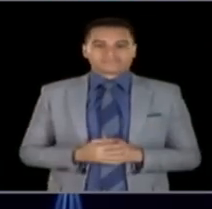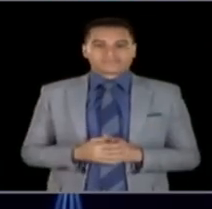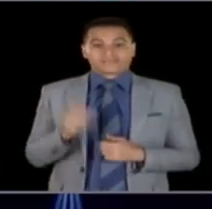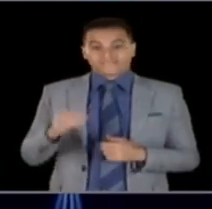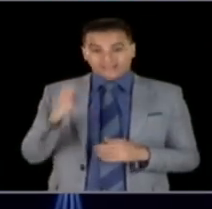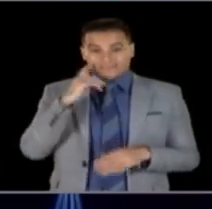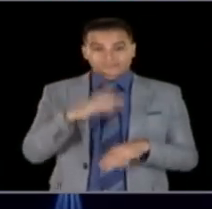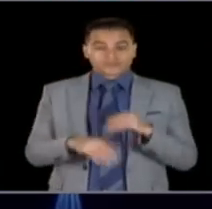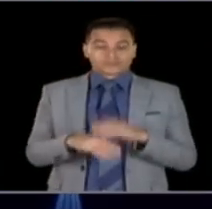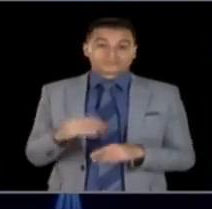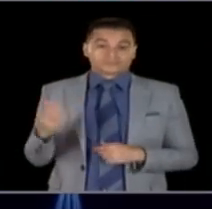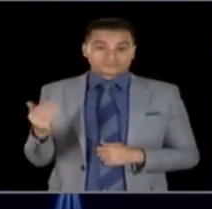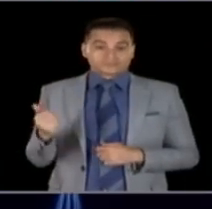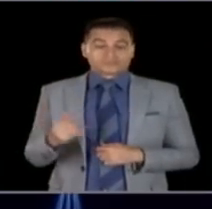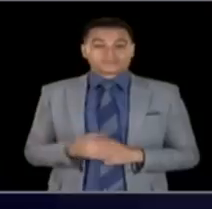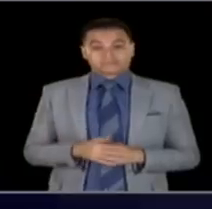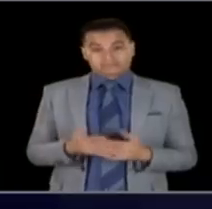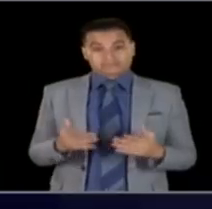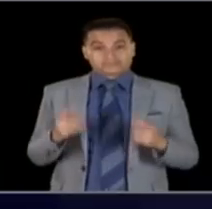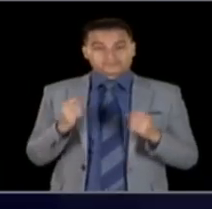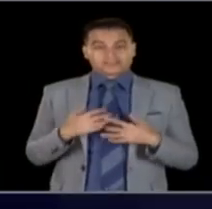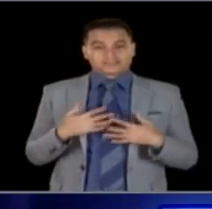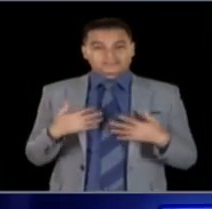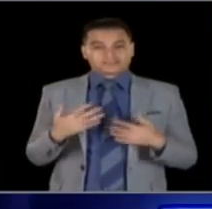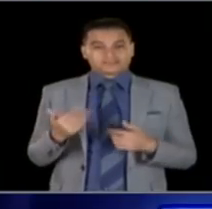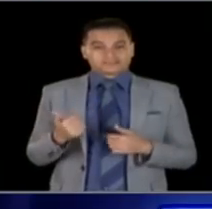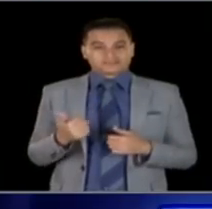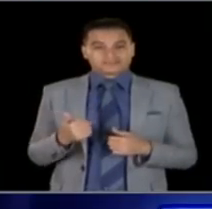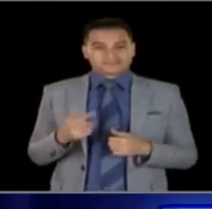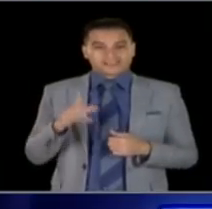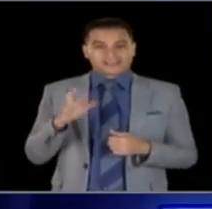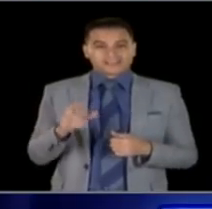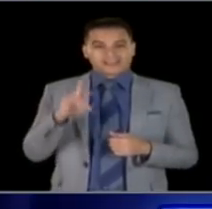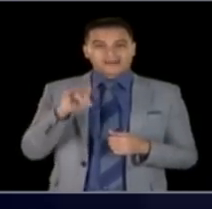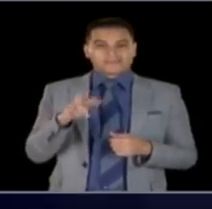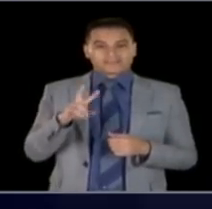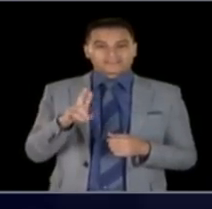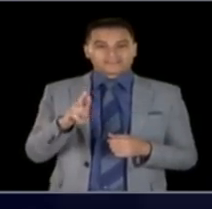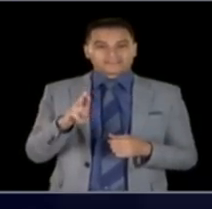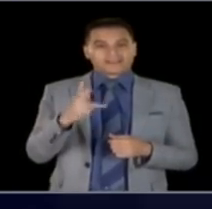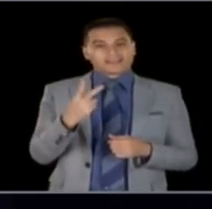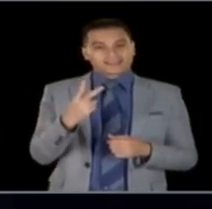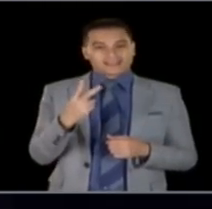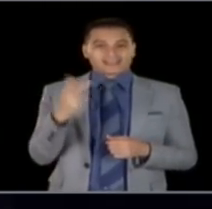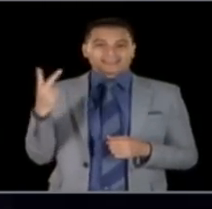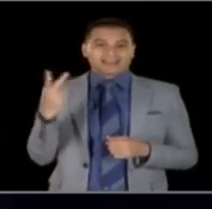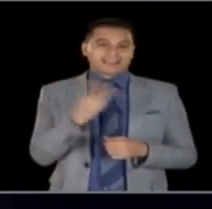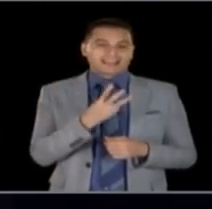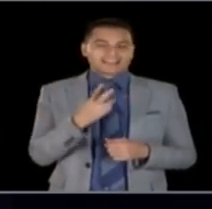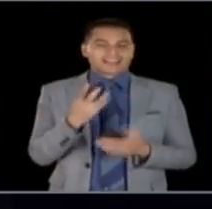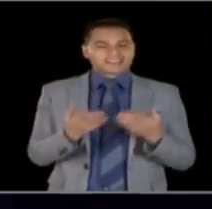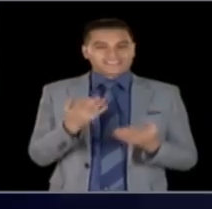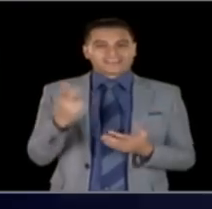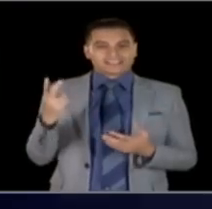في إجابة؟ إيزابيلا الثانية. لا المرة دي بسعادة. نذاكرها قبل ما نخش، إيزابيلا الثانية. تفرق، الثانية من